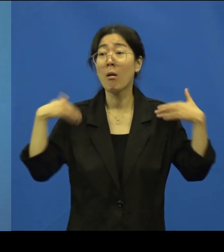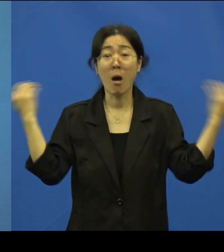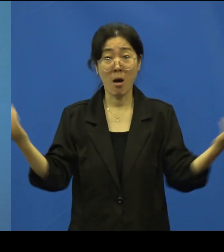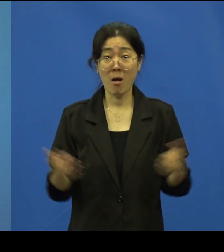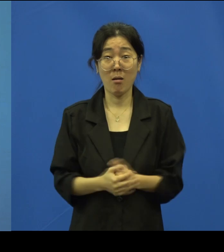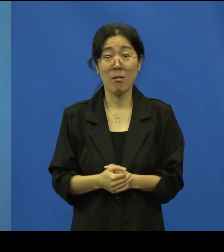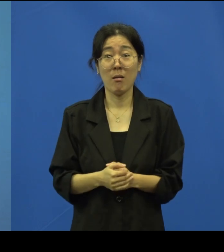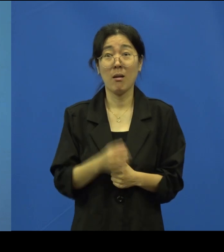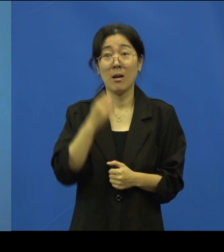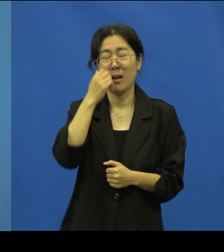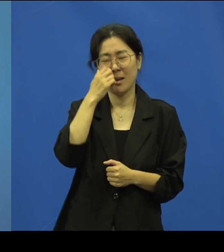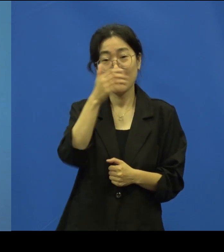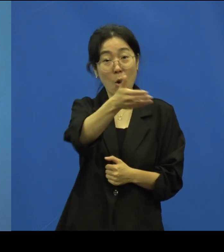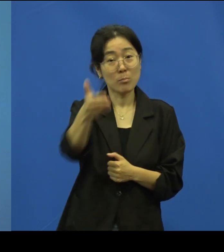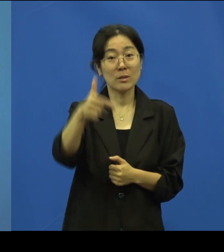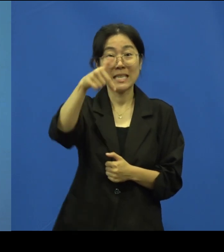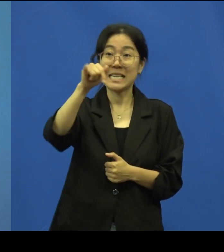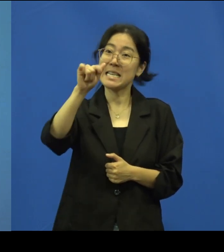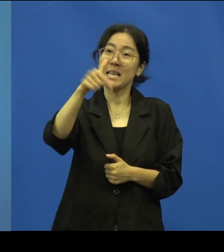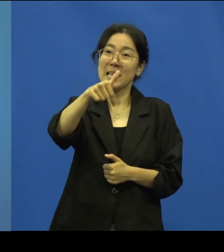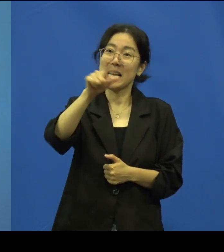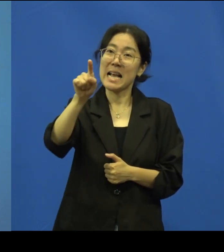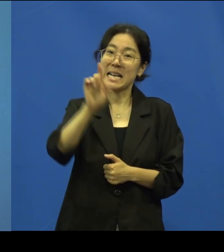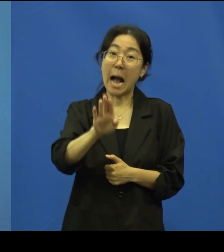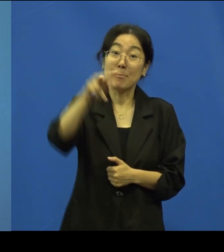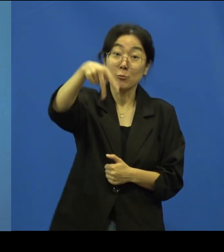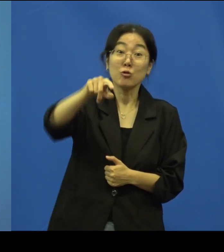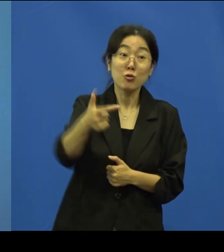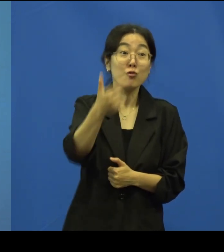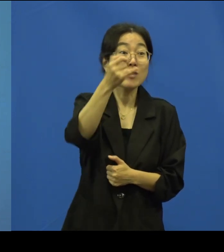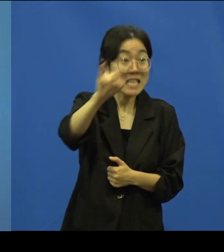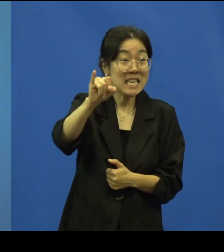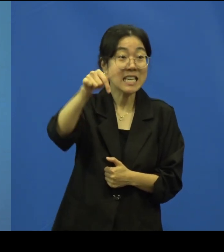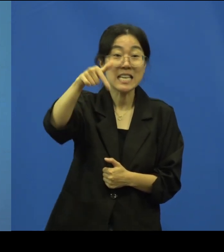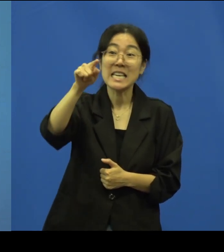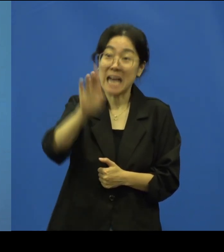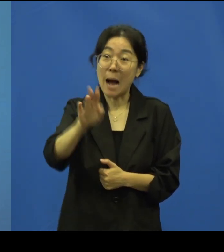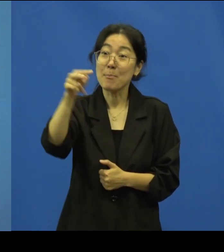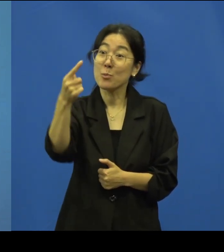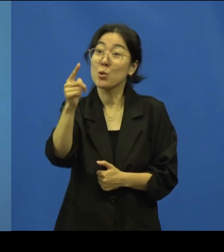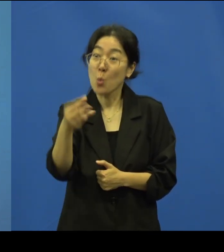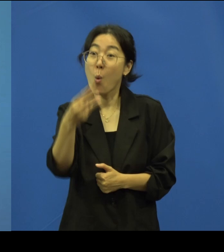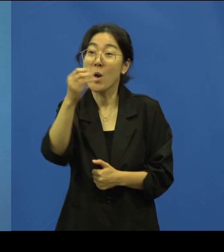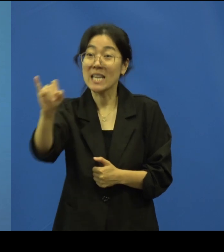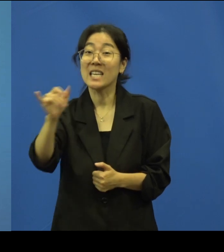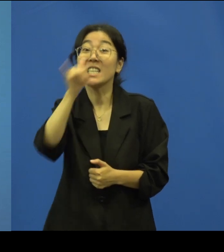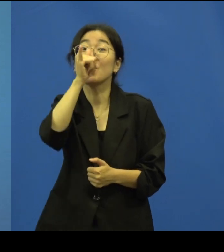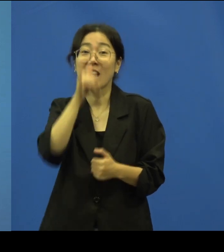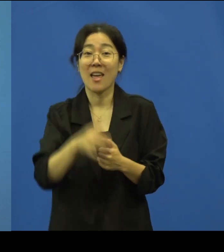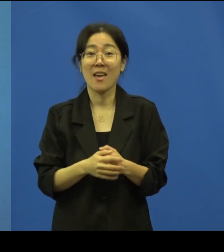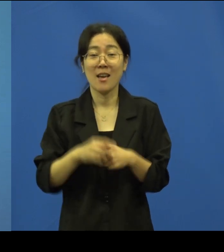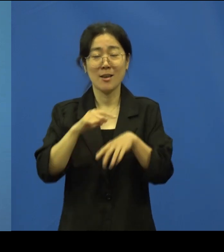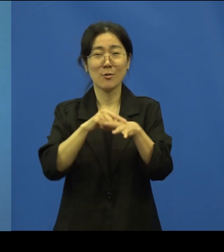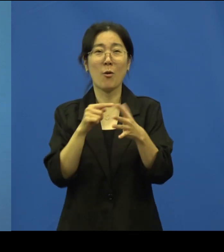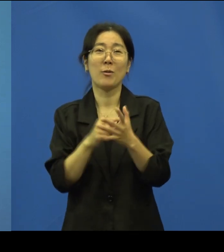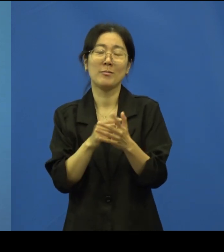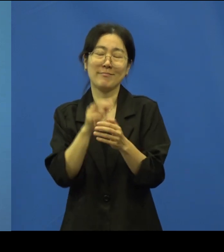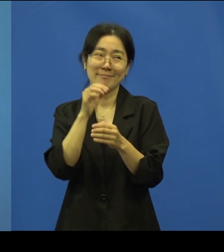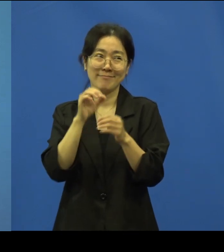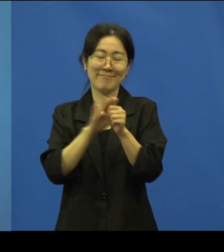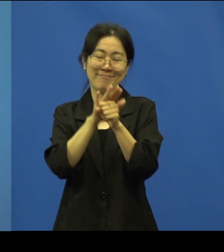여러분, 갑순이와 갑돌이가 둘이 서로 사랑했어요. 둘의 마음에는